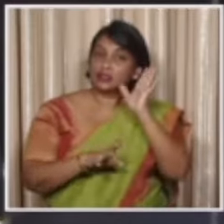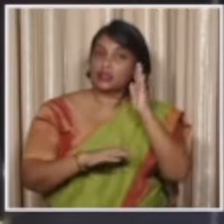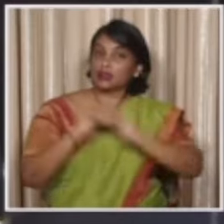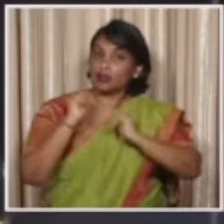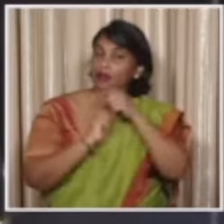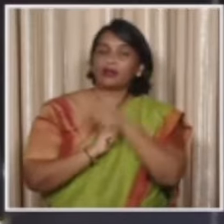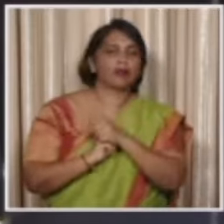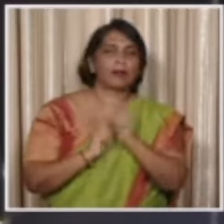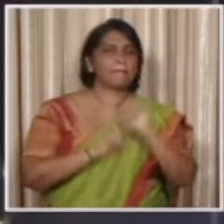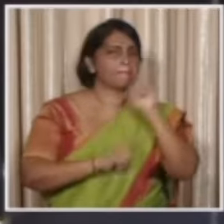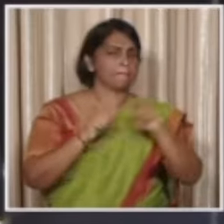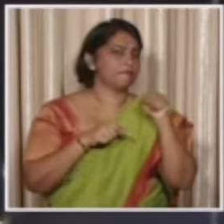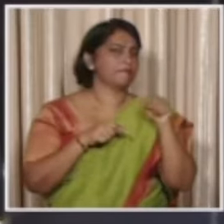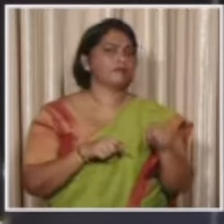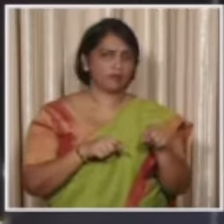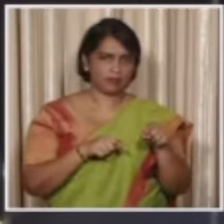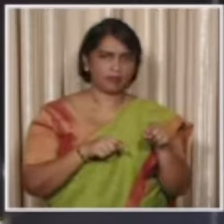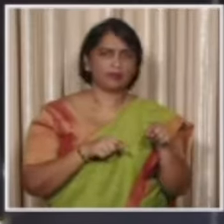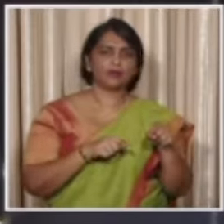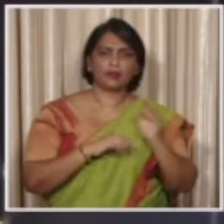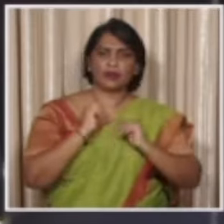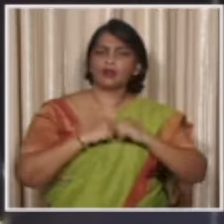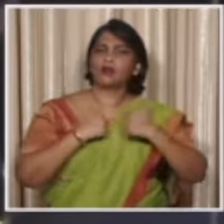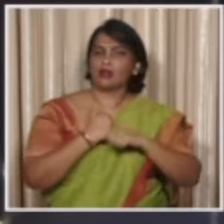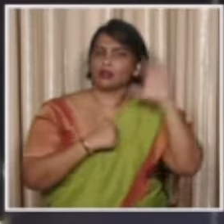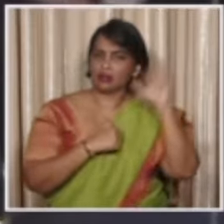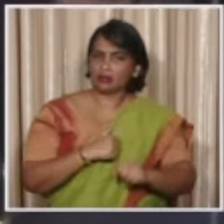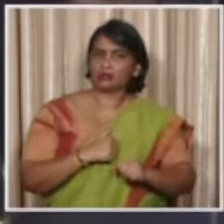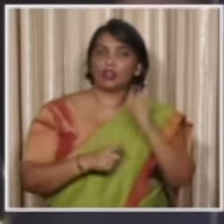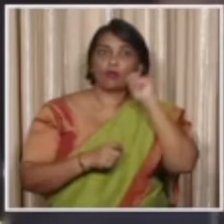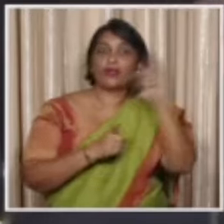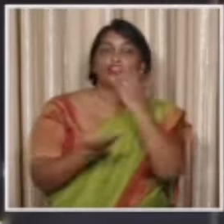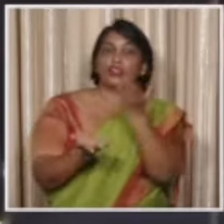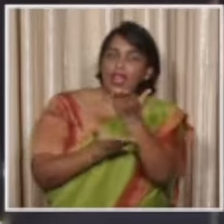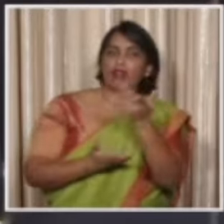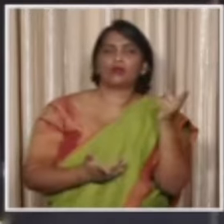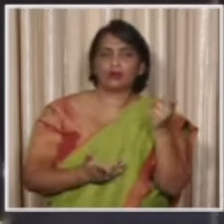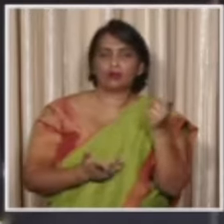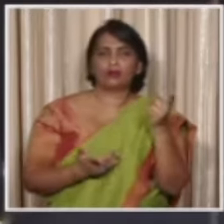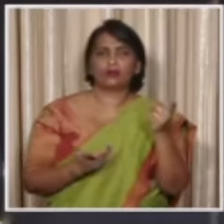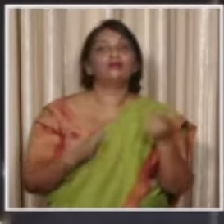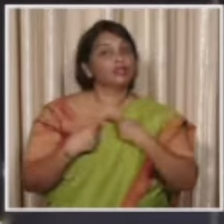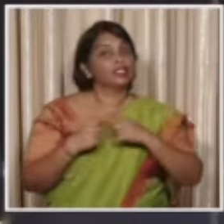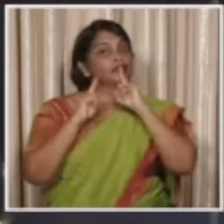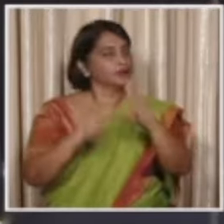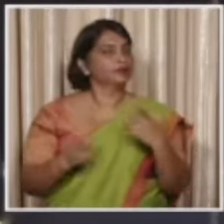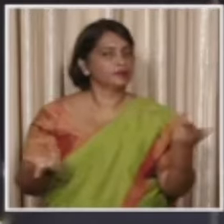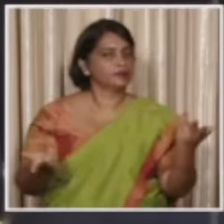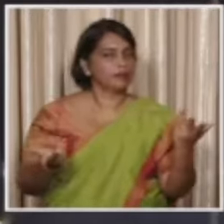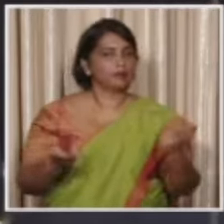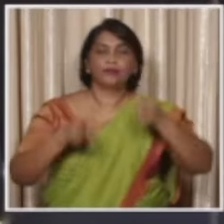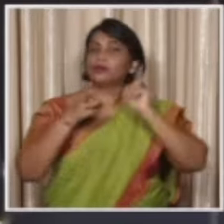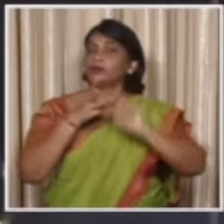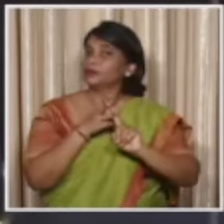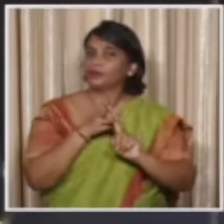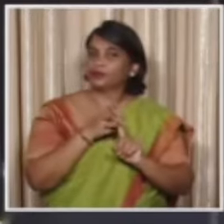වෙනුවට පාර්ලිමේන්තුවේ ඒ ක්‍රමවේදයක් ගේන්න ඕනේ කියලා. ඒක මිනිස්සු ඉල්ලුවා. ඒකයි අපි කිව්වේ. ඊළඟට මොකද්ද